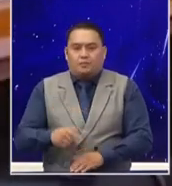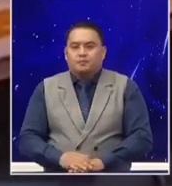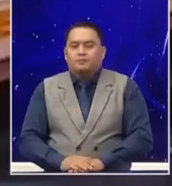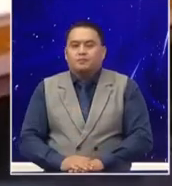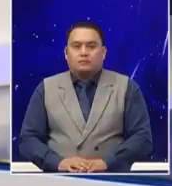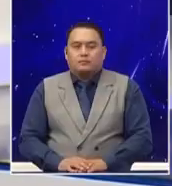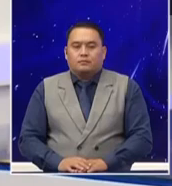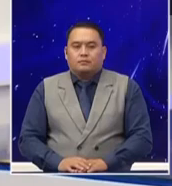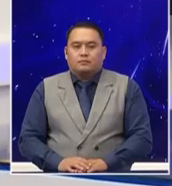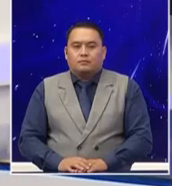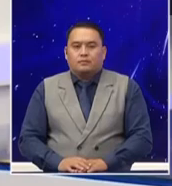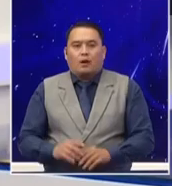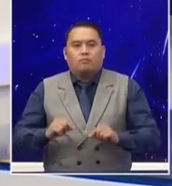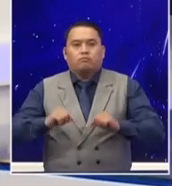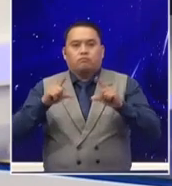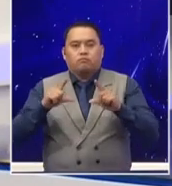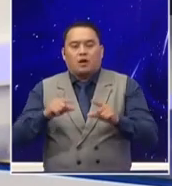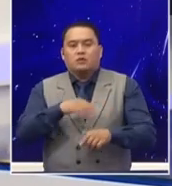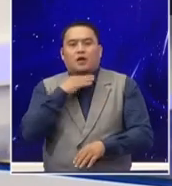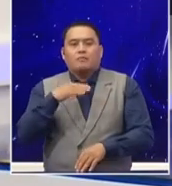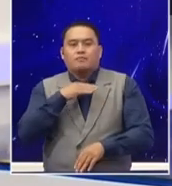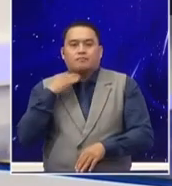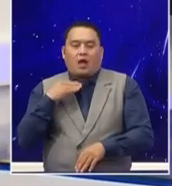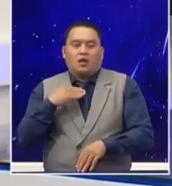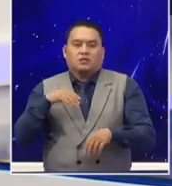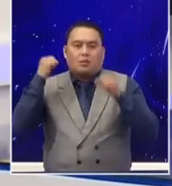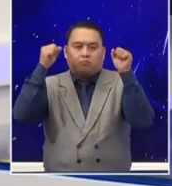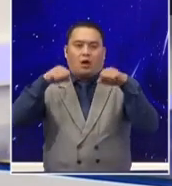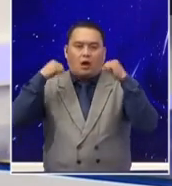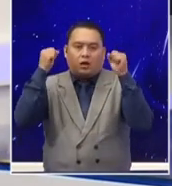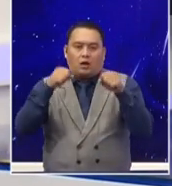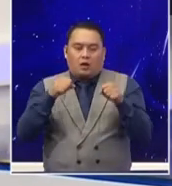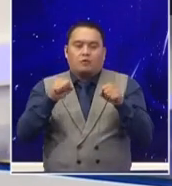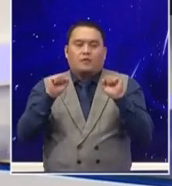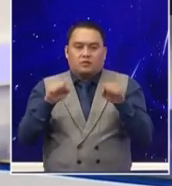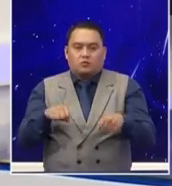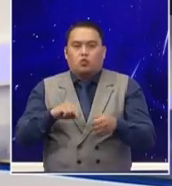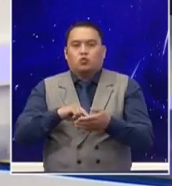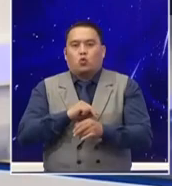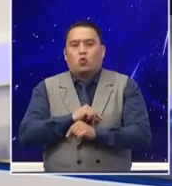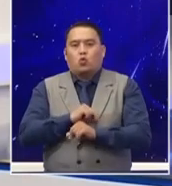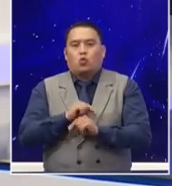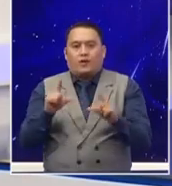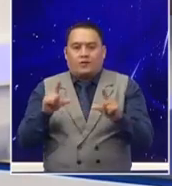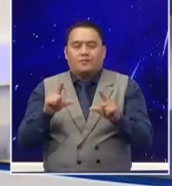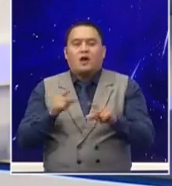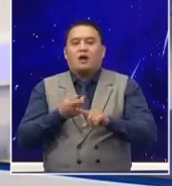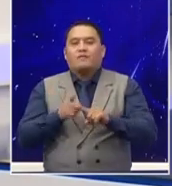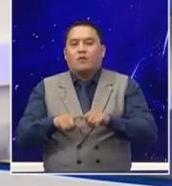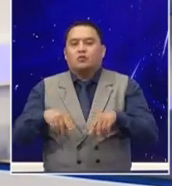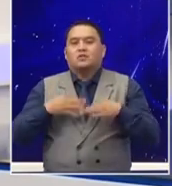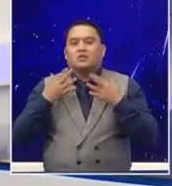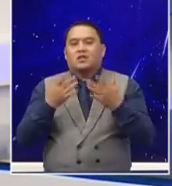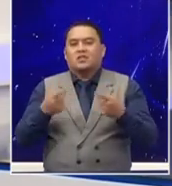тенге. Подорожание баранины в Казахстане прогнозируют эксперты. Цена может вырасти по трем причинам – резкое увеличение